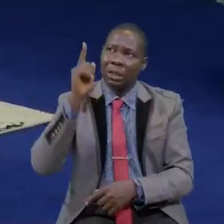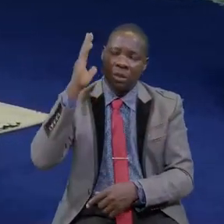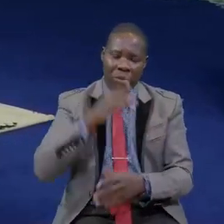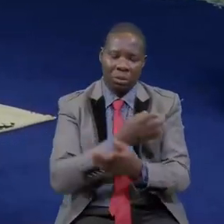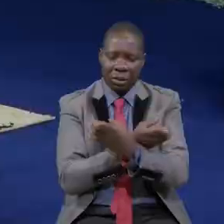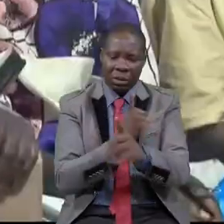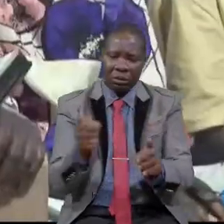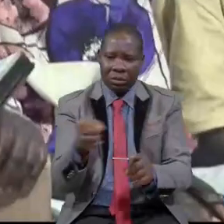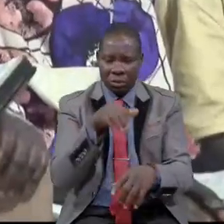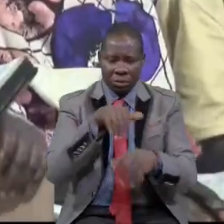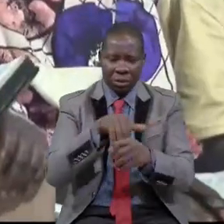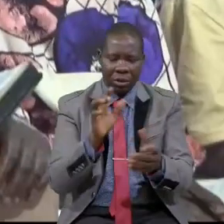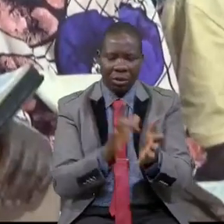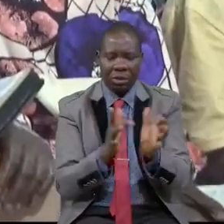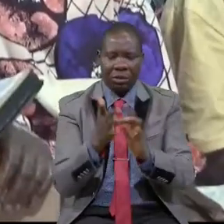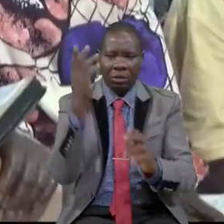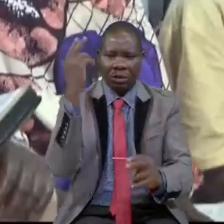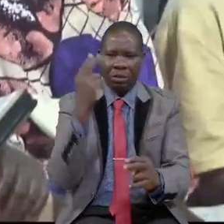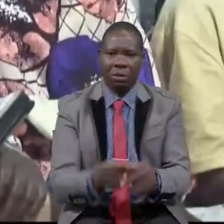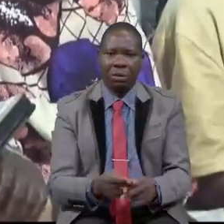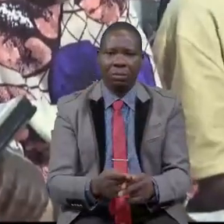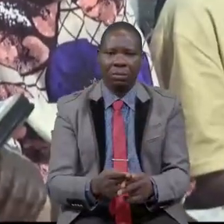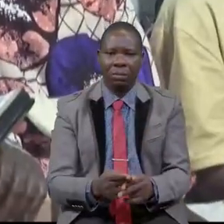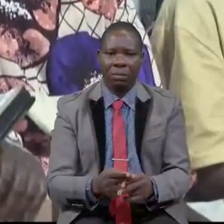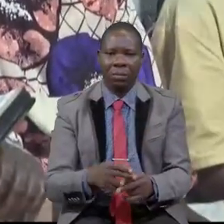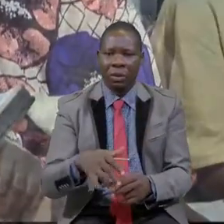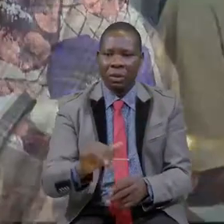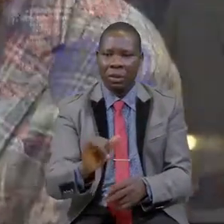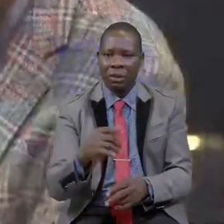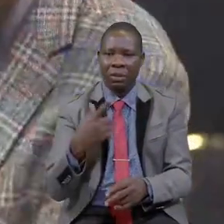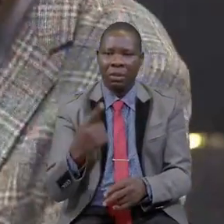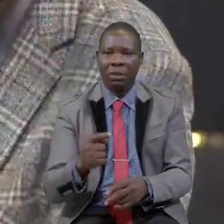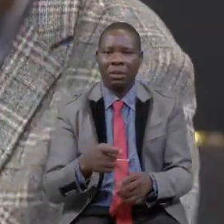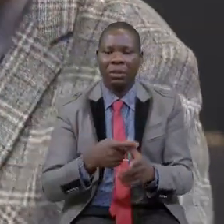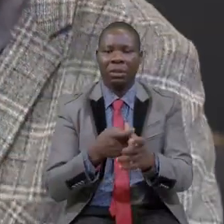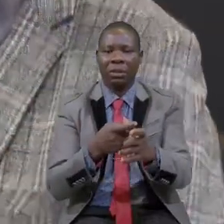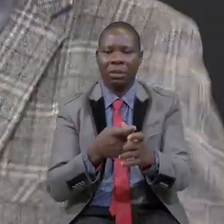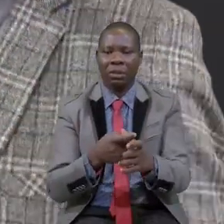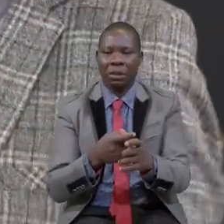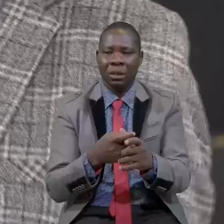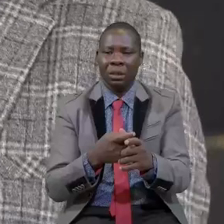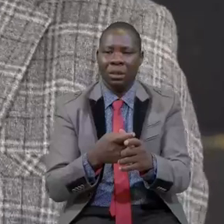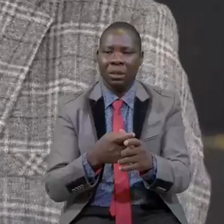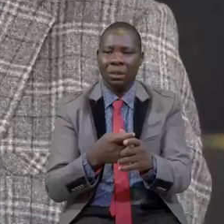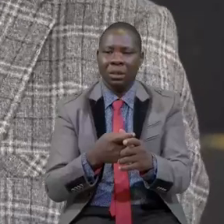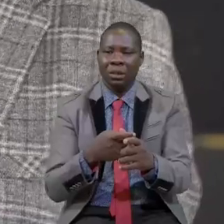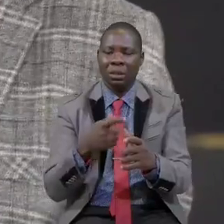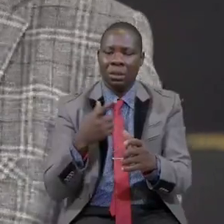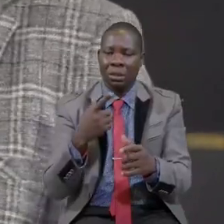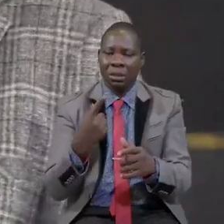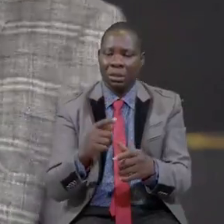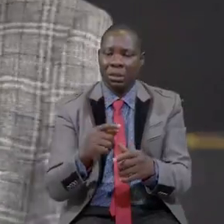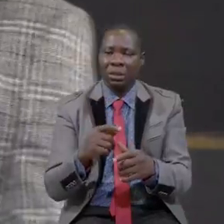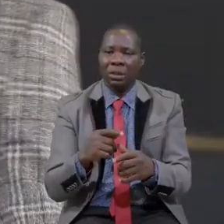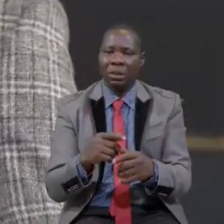de Jésus. Oui, il y a l'abandon de toute iniquité.